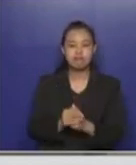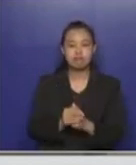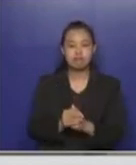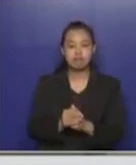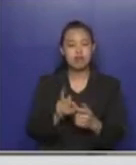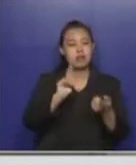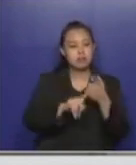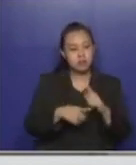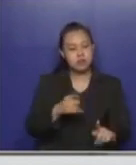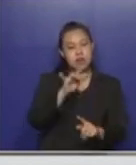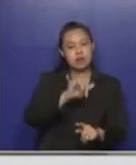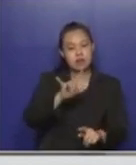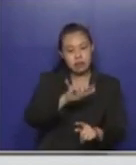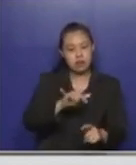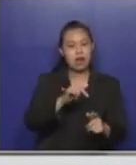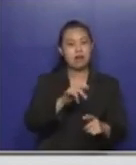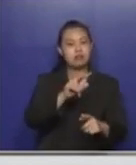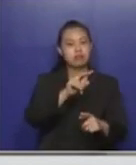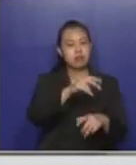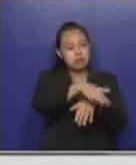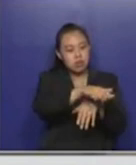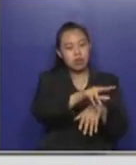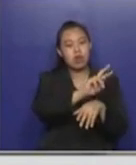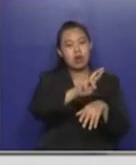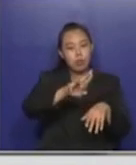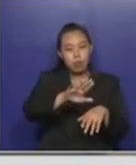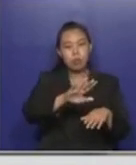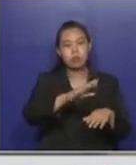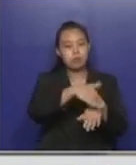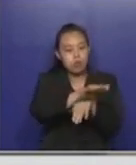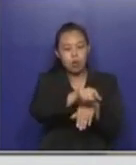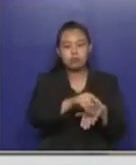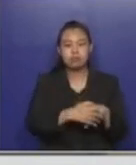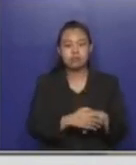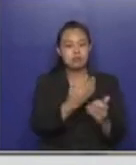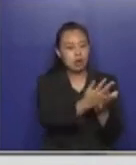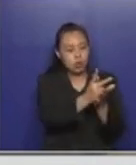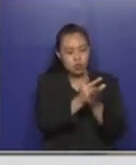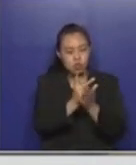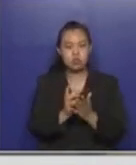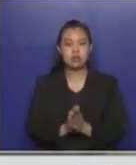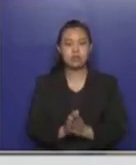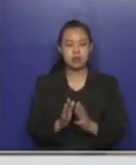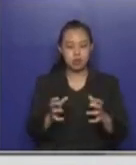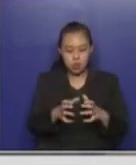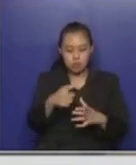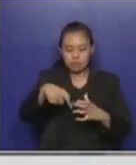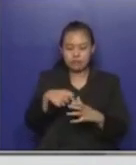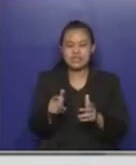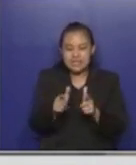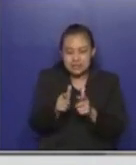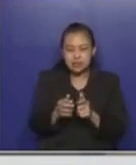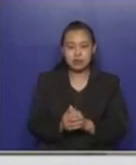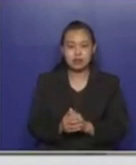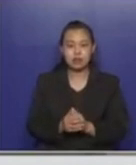เพื่อนกู้ญาติกู้นอกระบบนะคะแล้วก็ถ้าเป็นกลุ่มเล็กๆจริงๆที่กู้ในนามนิติบุคคลไม่ได้เนี่ยเขาก็ต้